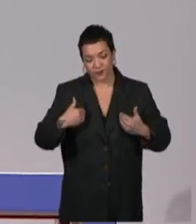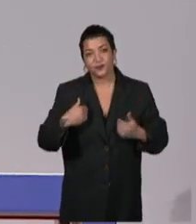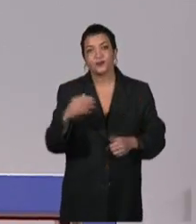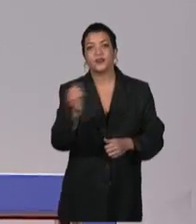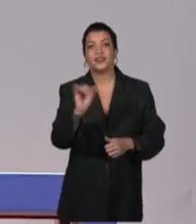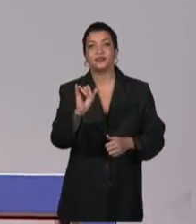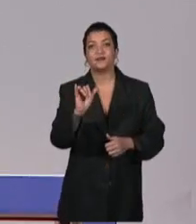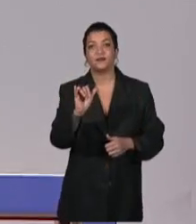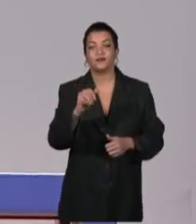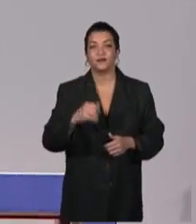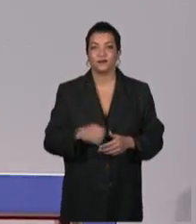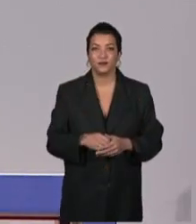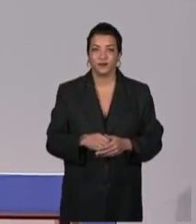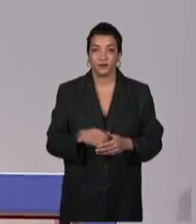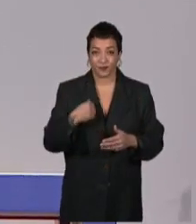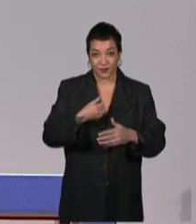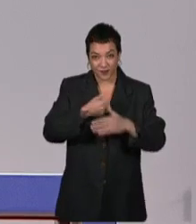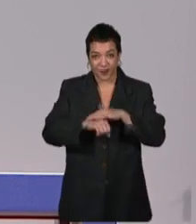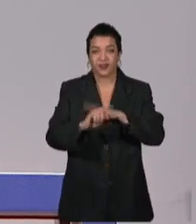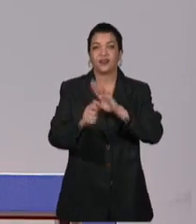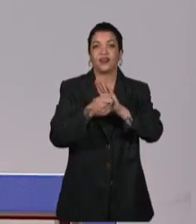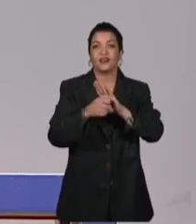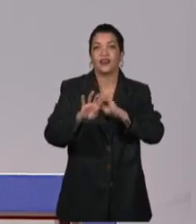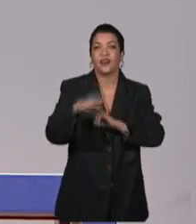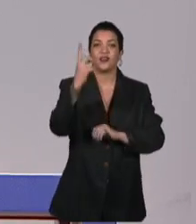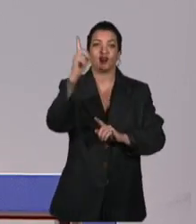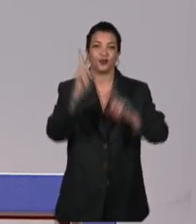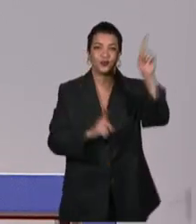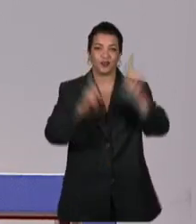Je suis née un 14 juillet.